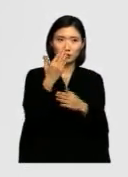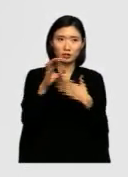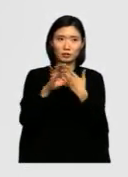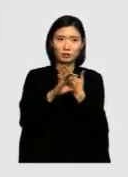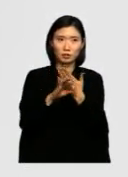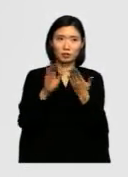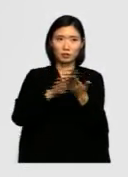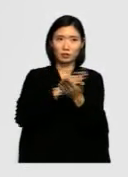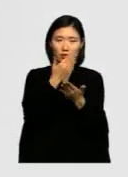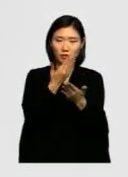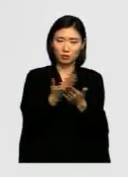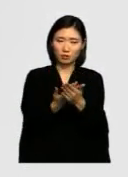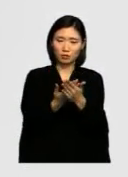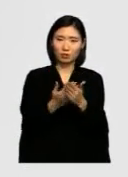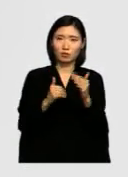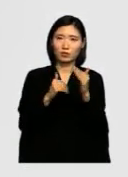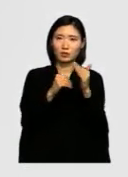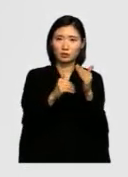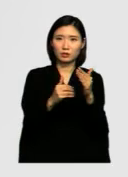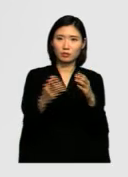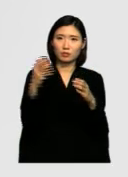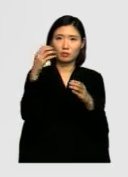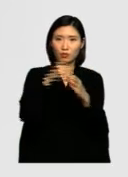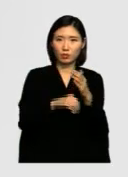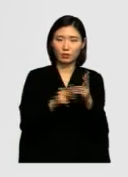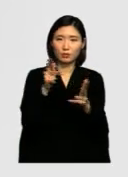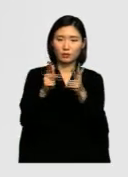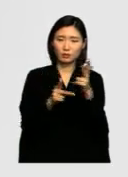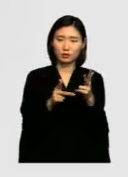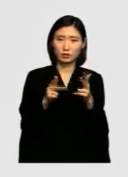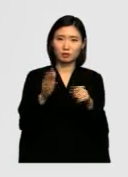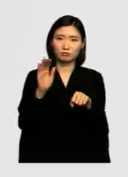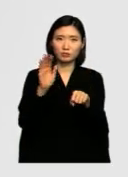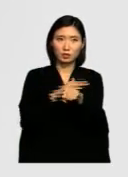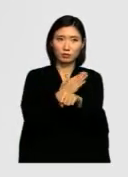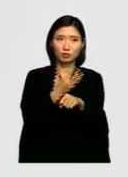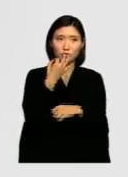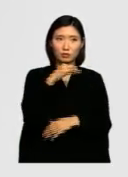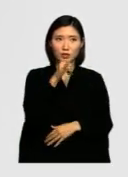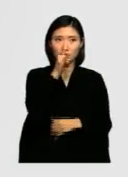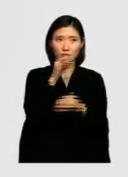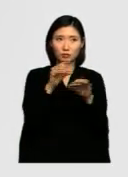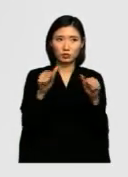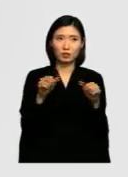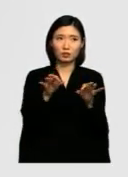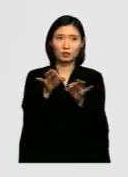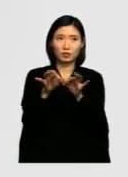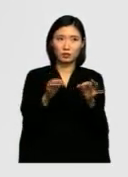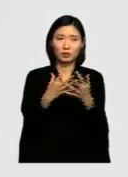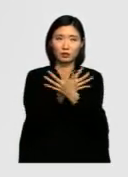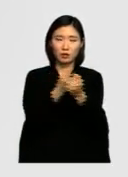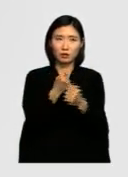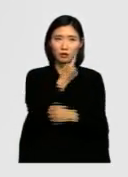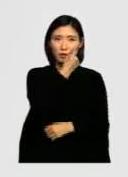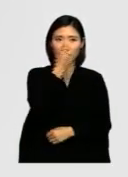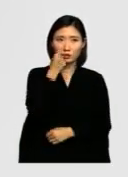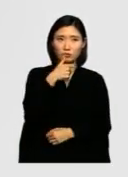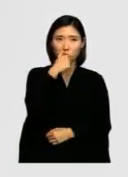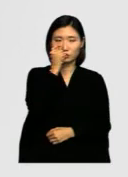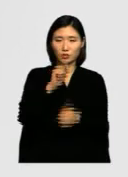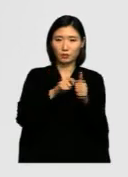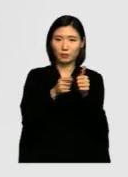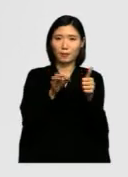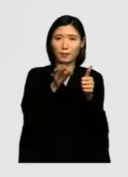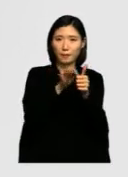과정에 시공업체가 부당 이득을 얻었습니다. 이 밖에도 부동산 거래 계약 검인 자료 확인 부족으로